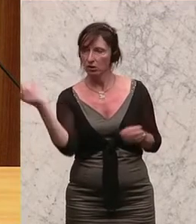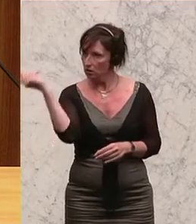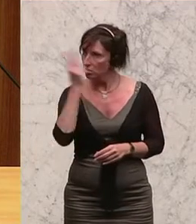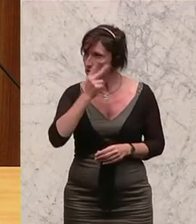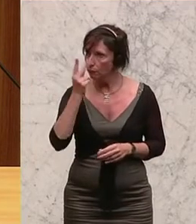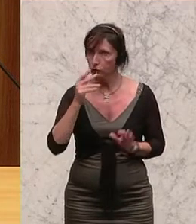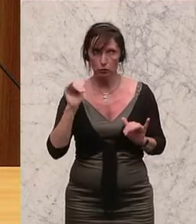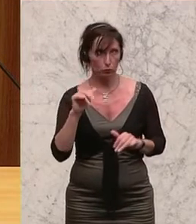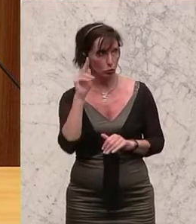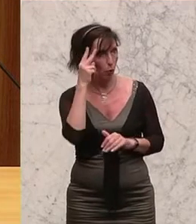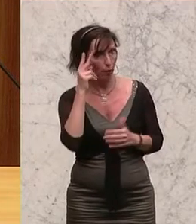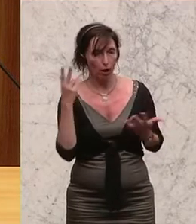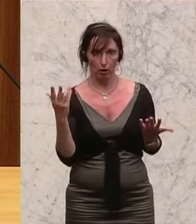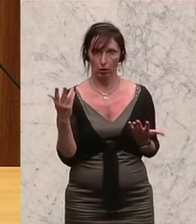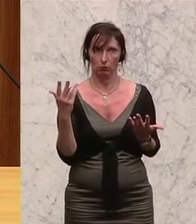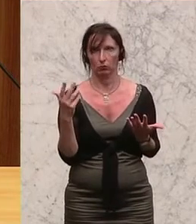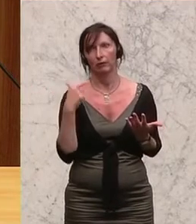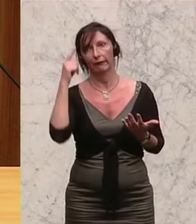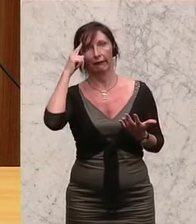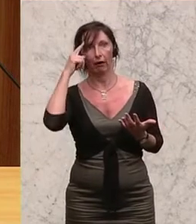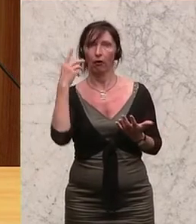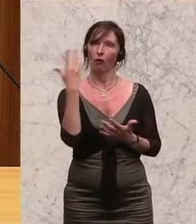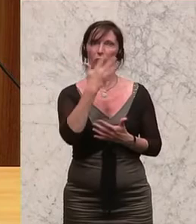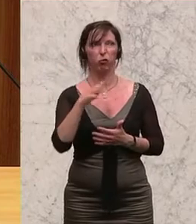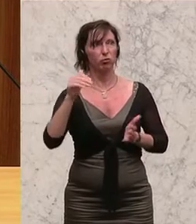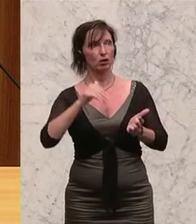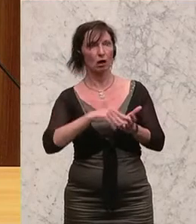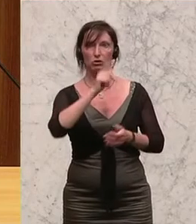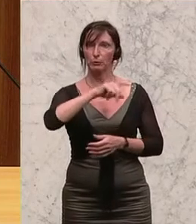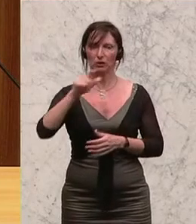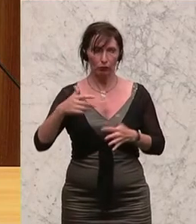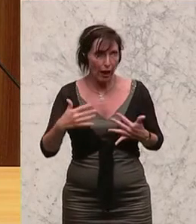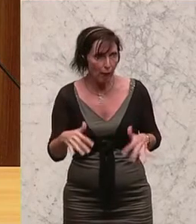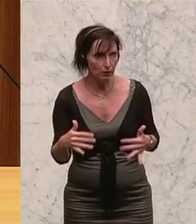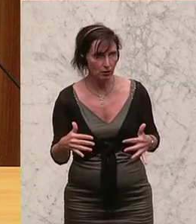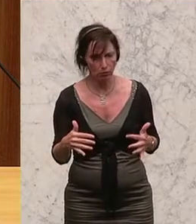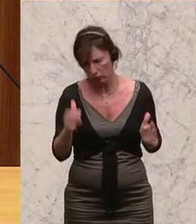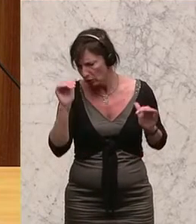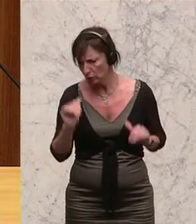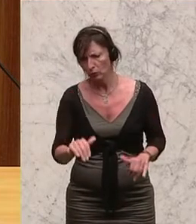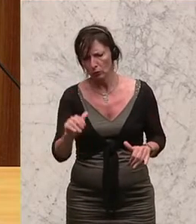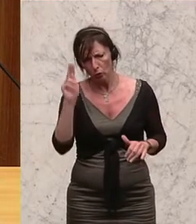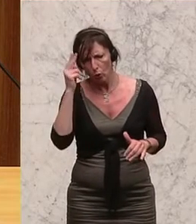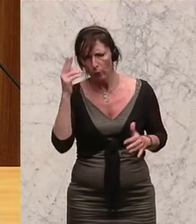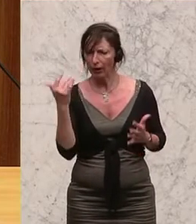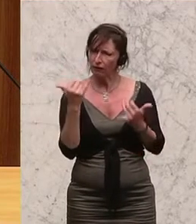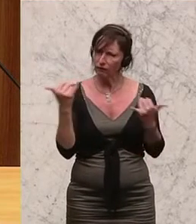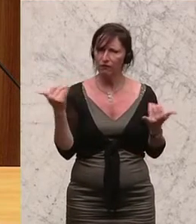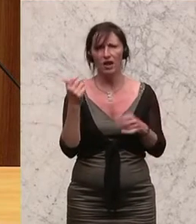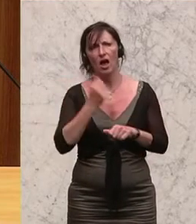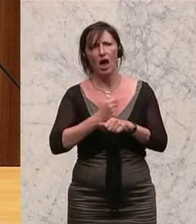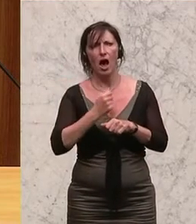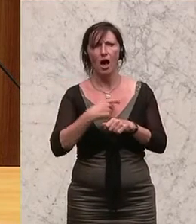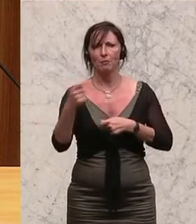wir uns Gedanken darüber machen, angesichts von 500.000 Arbeitslosen, den Arbeitsmarkt temporär zu beschränken. Wir